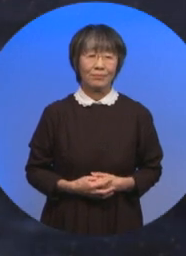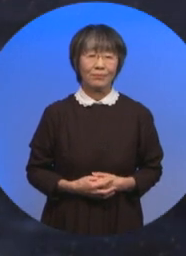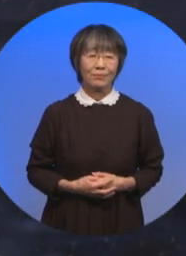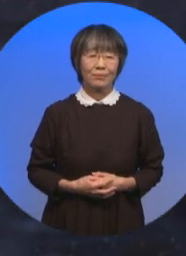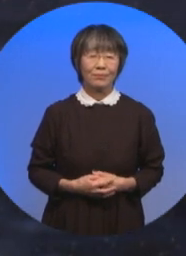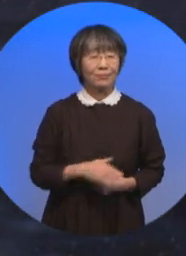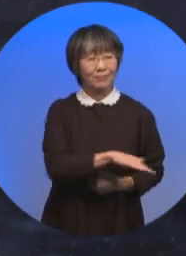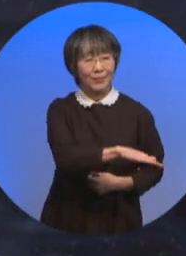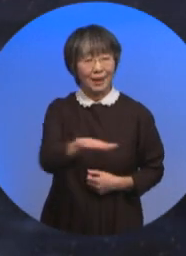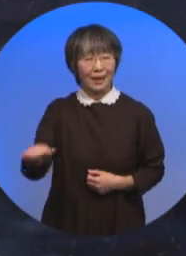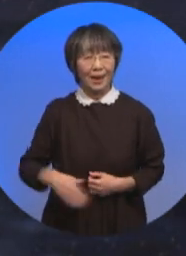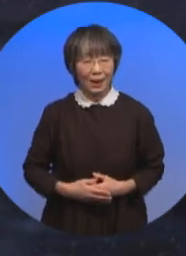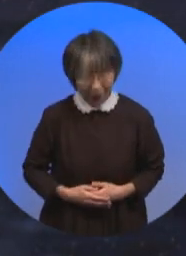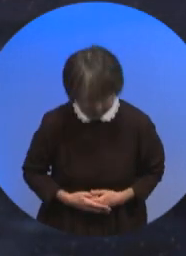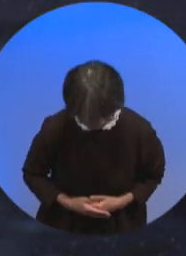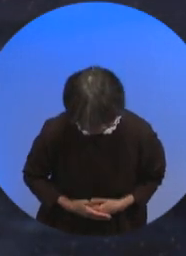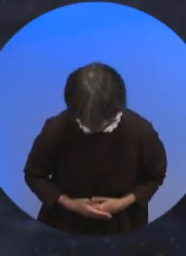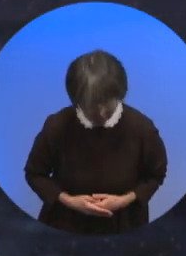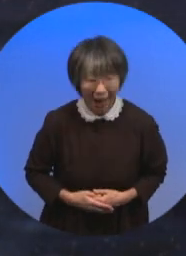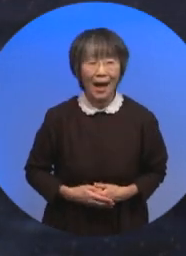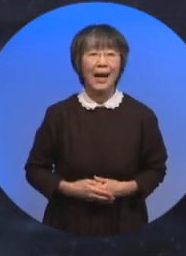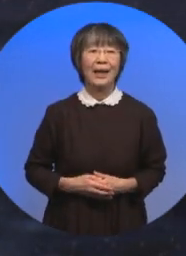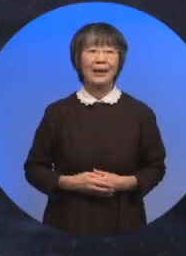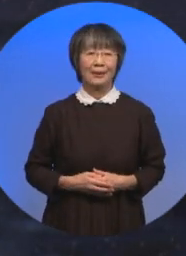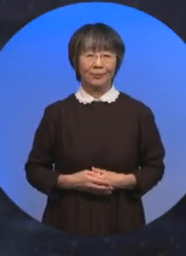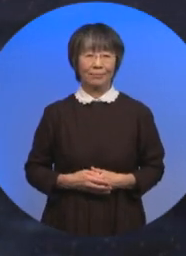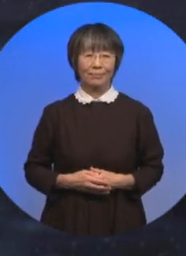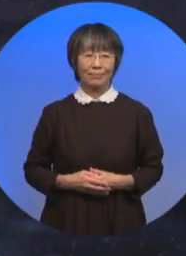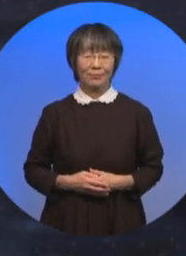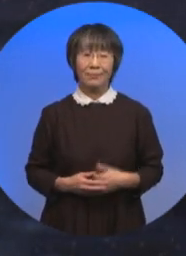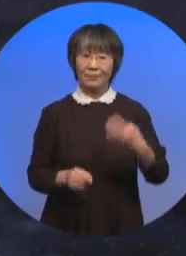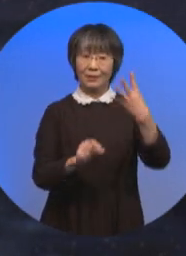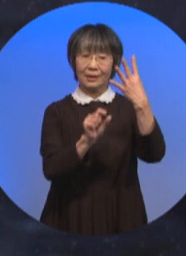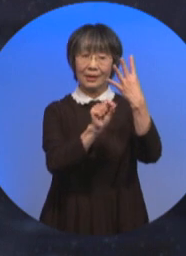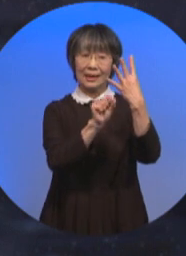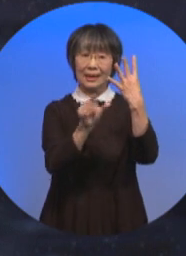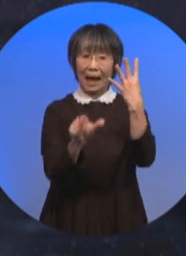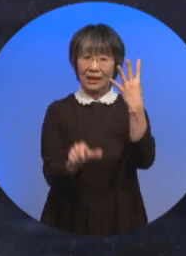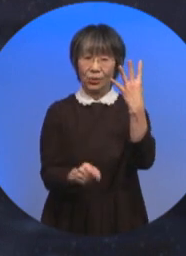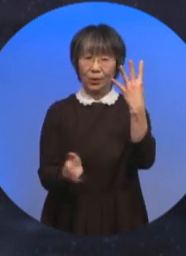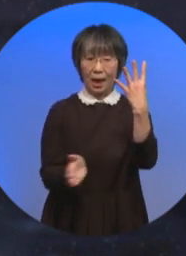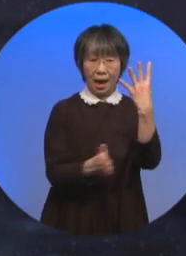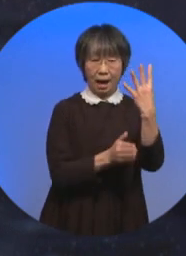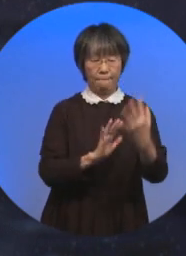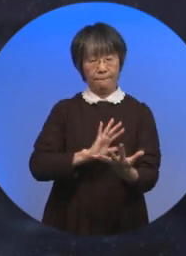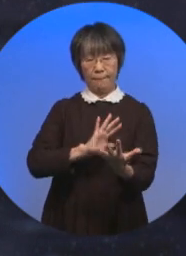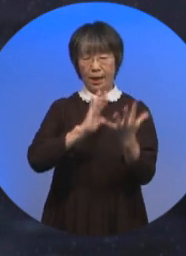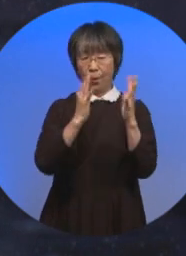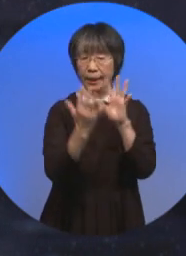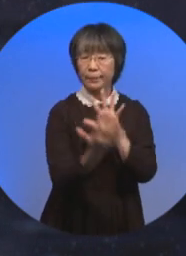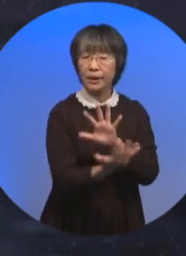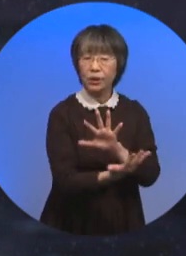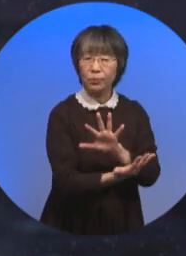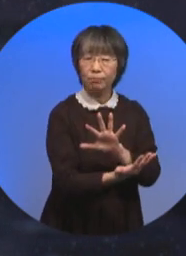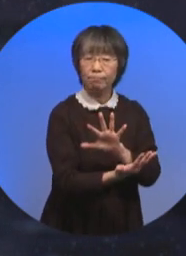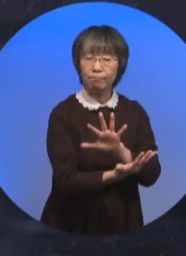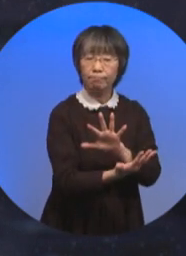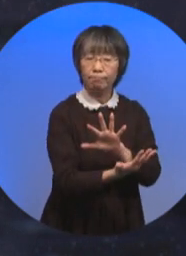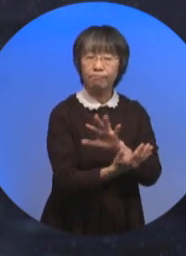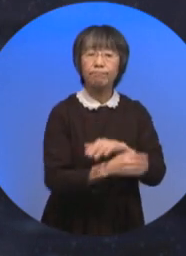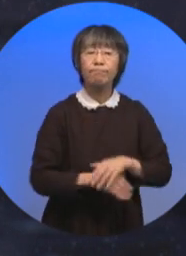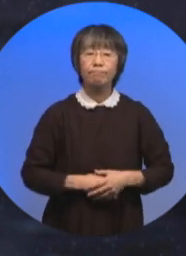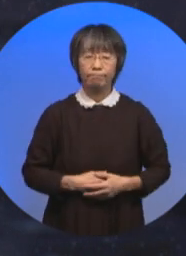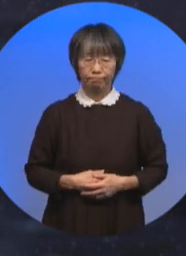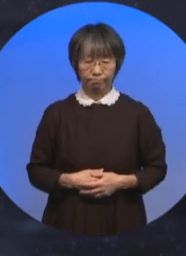はい、市民の皆さんこんにちは。スイート市はいよいよこの4月から大きな節目を迎え